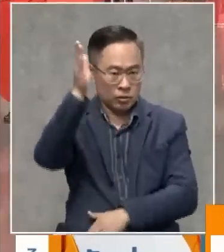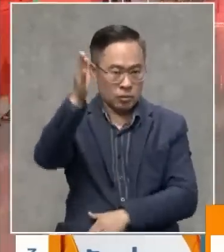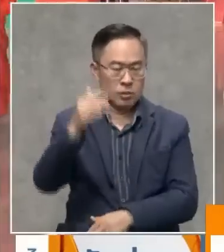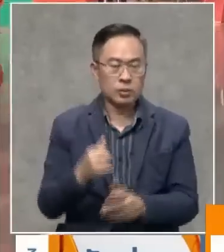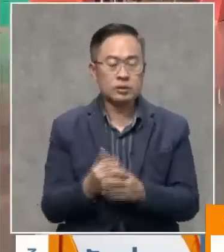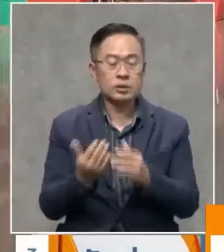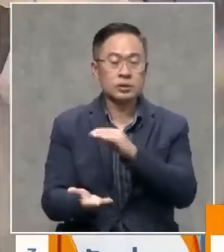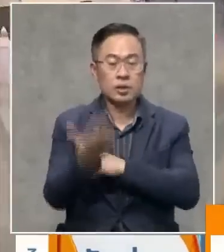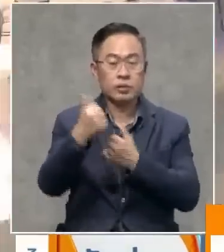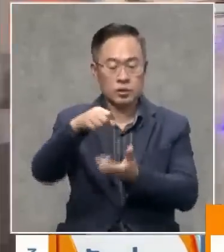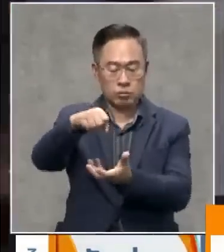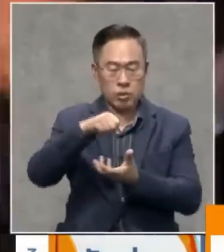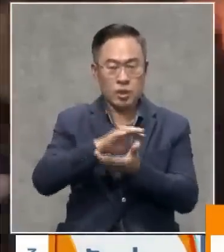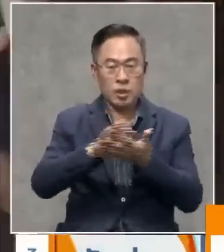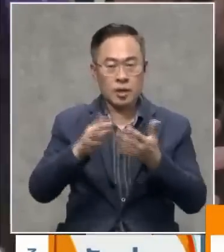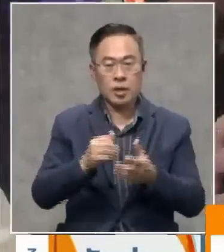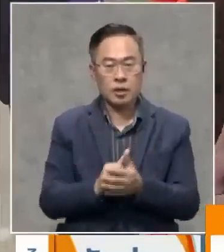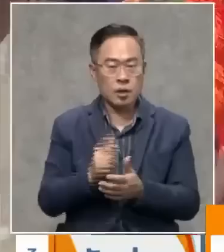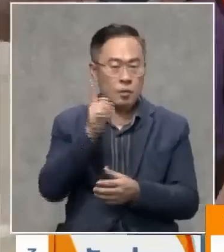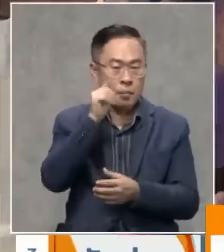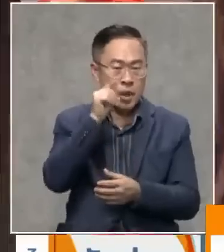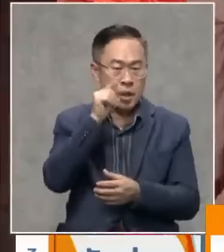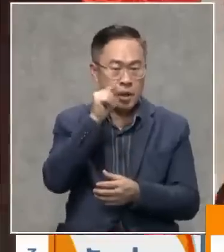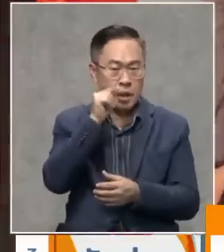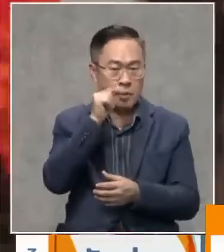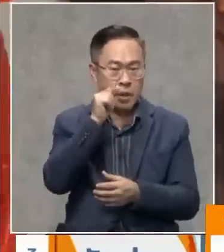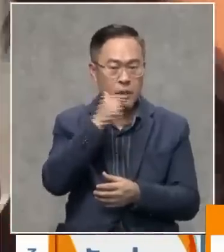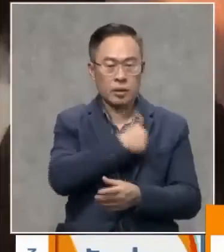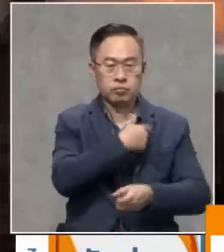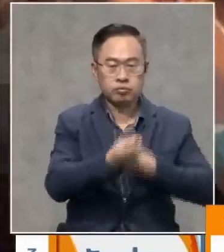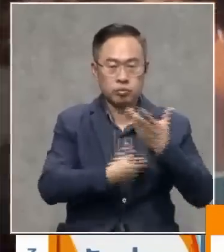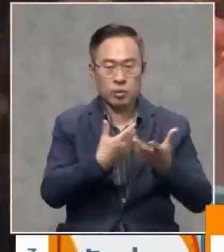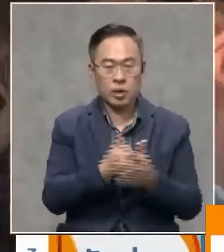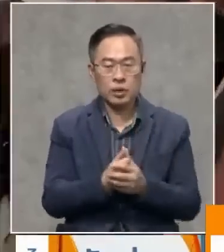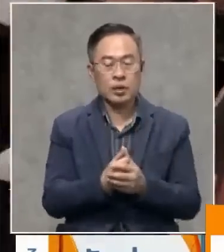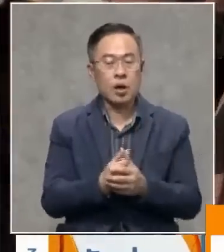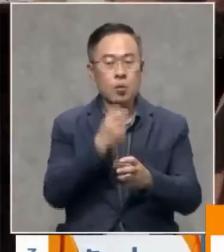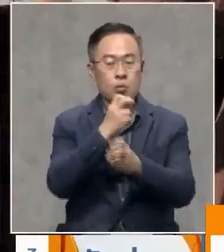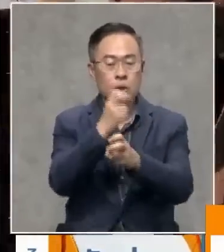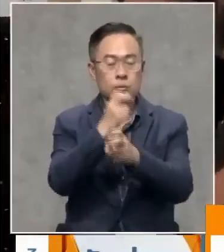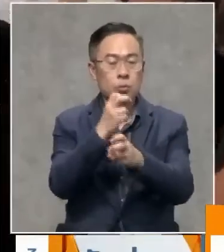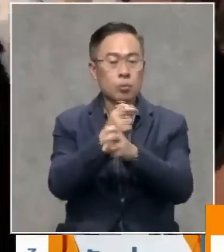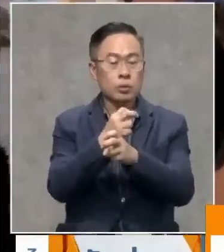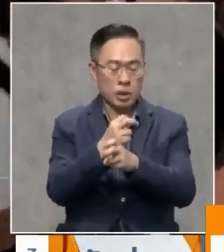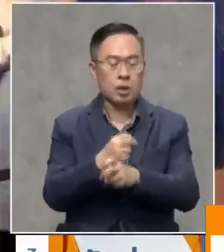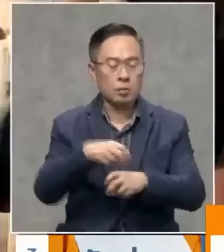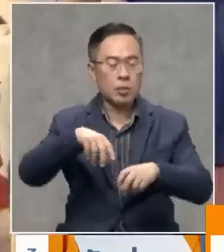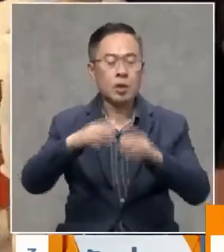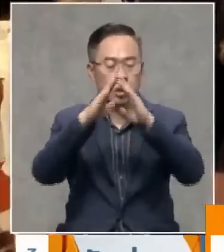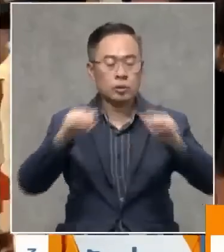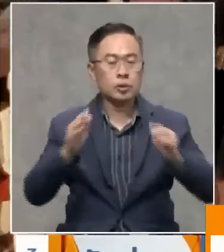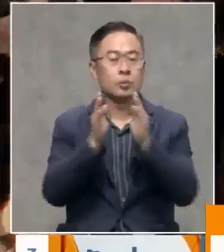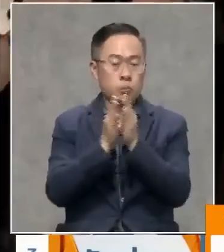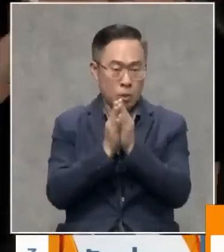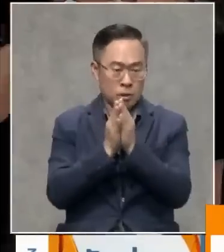ป็นไปด้วยความโศกเศร้าคุณผู้ชมคะแม่ของน้องดอมนะคะให้สัมภาษณ์บอกว่าจะนําอัฐิของน้องดอมไปประกอบพิธีทางศาสนา